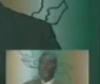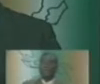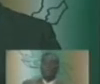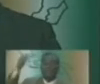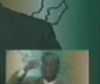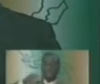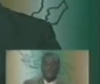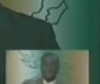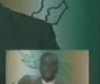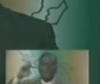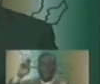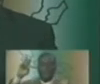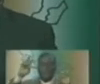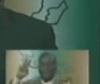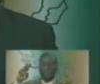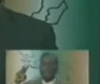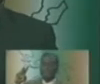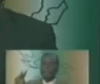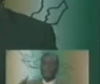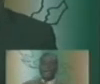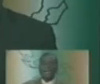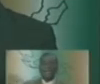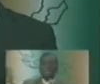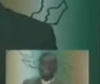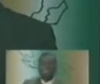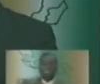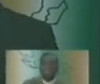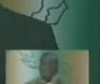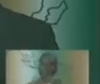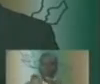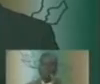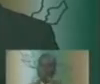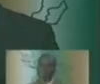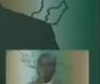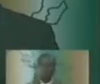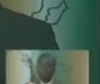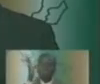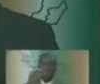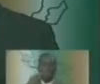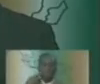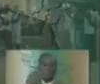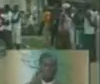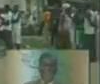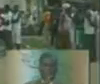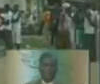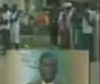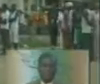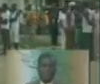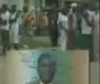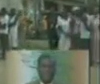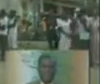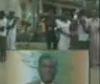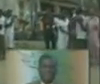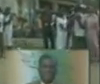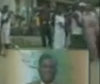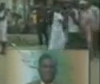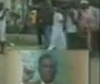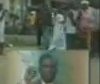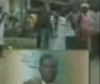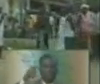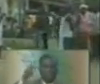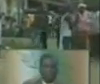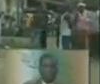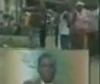fait état de biens matériels détruits par le feu et de personnes blessées. Jean-Charles Assibay. Yopougon